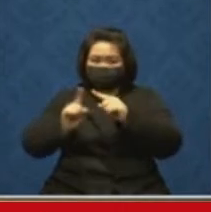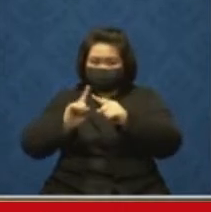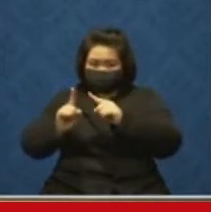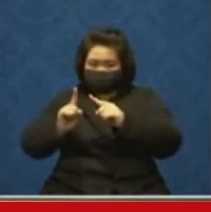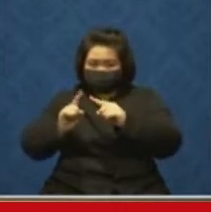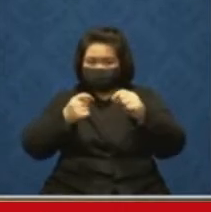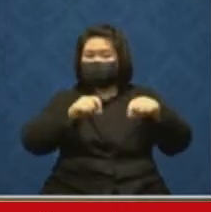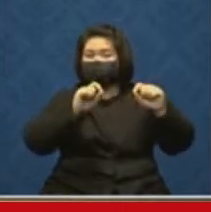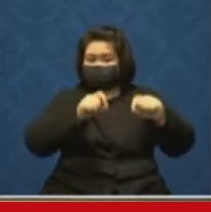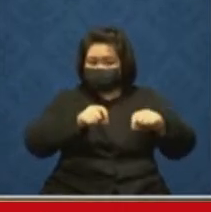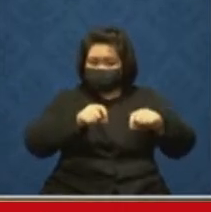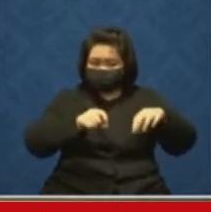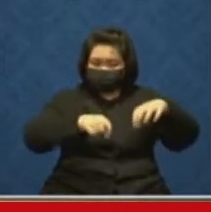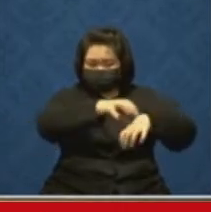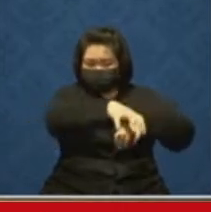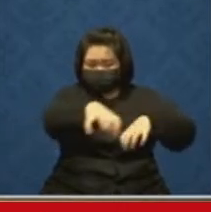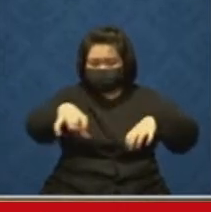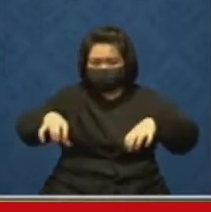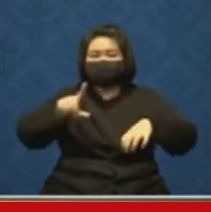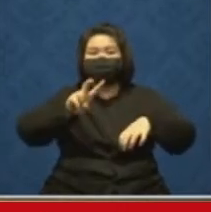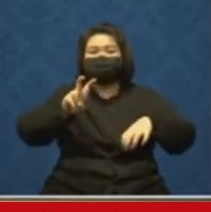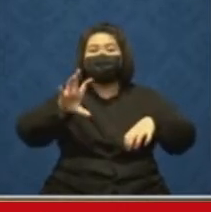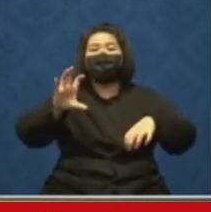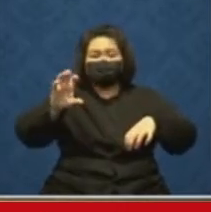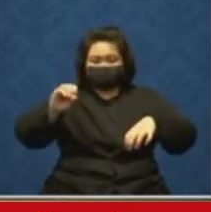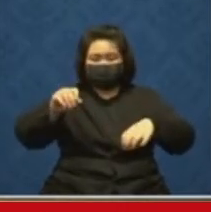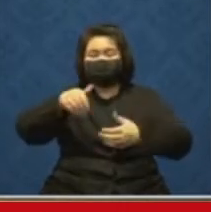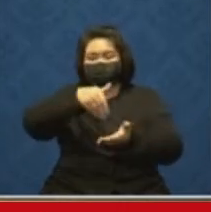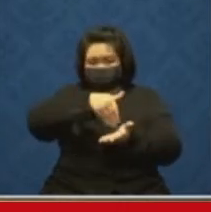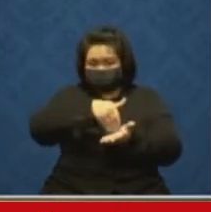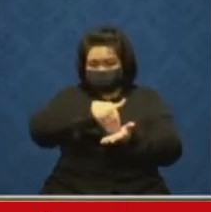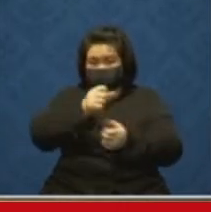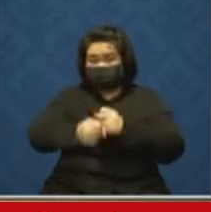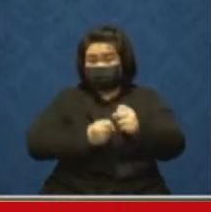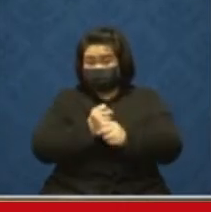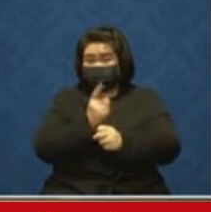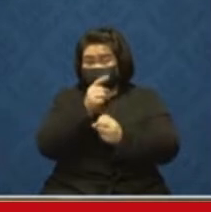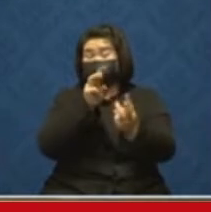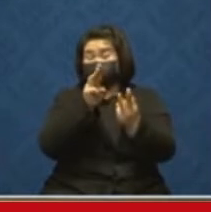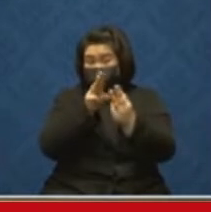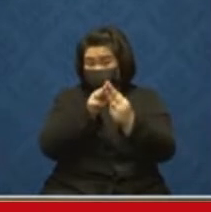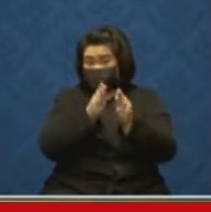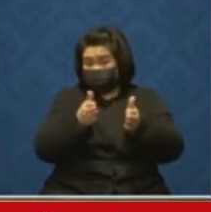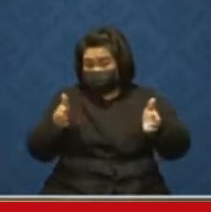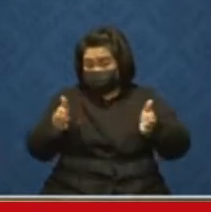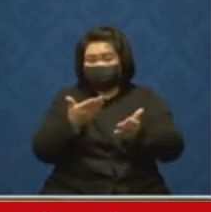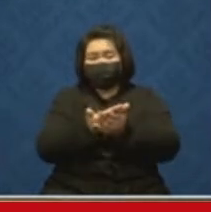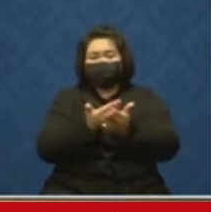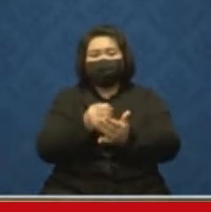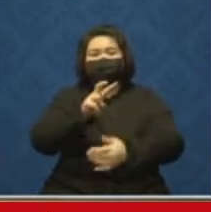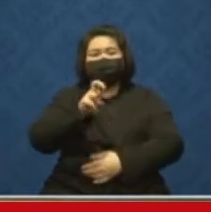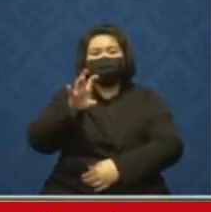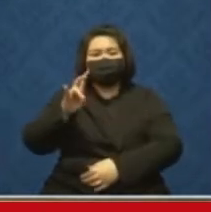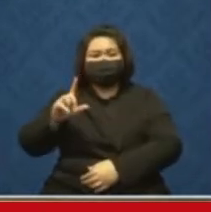เซสัญญากัน 250 สัญญา 1 ปีวเงินประมาณ 277 ล้าน